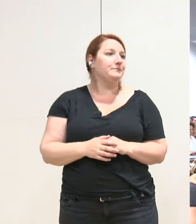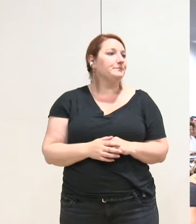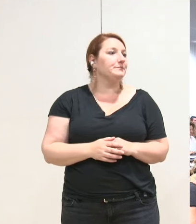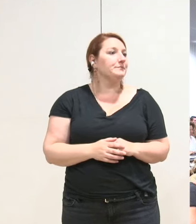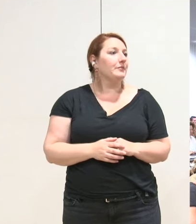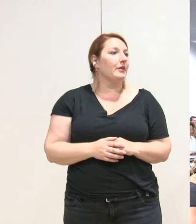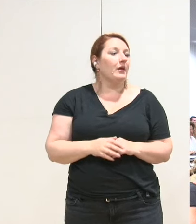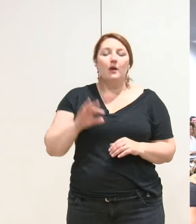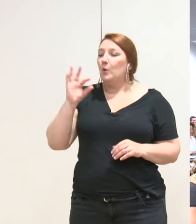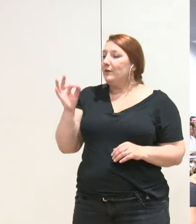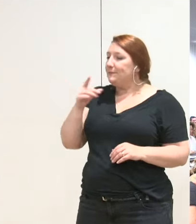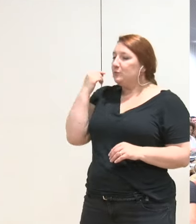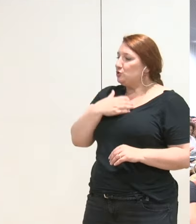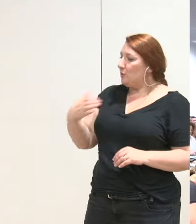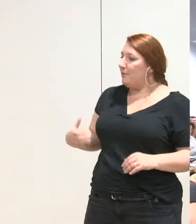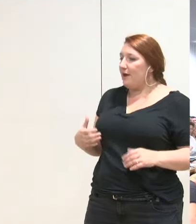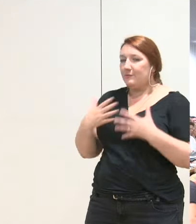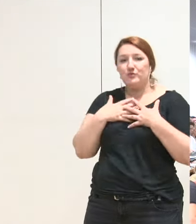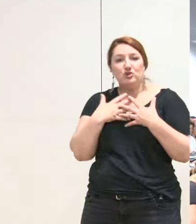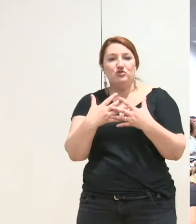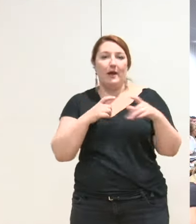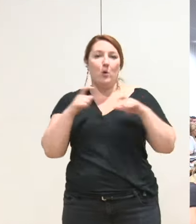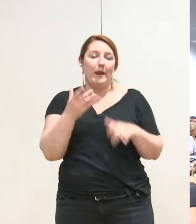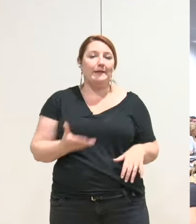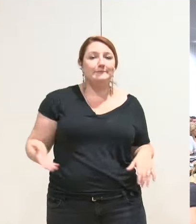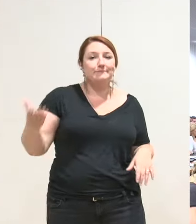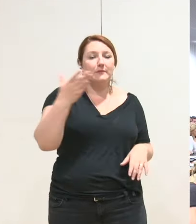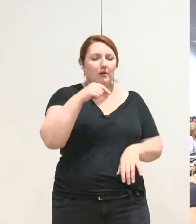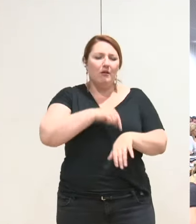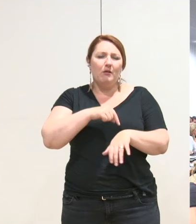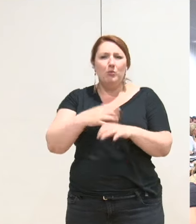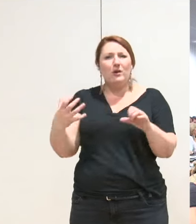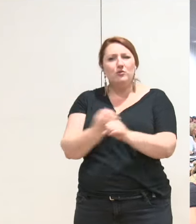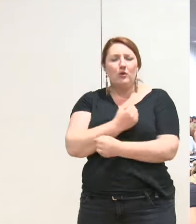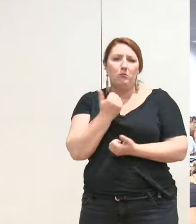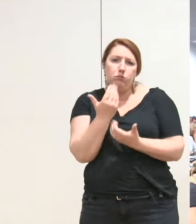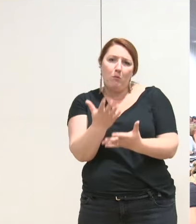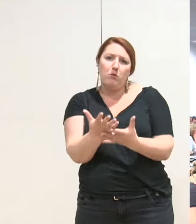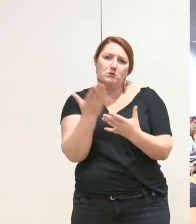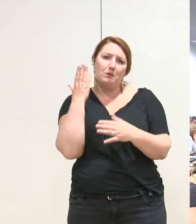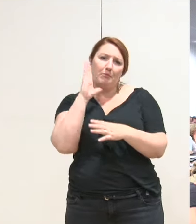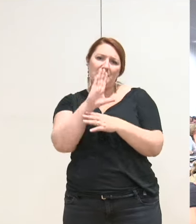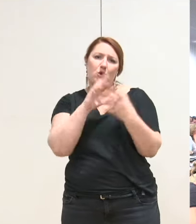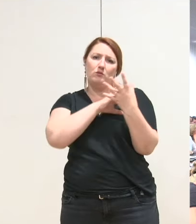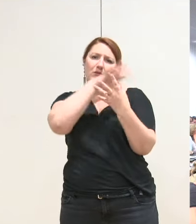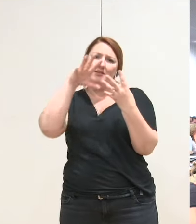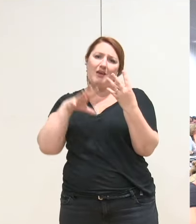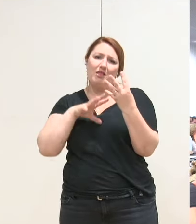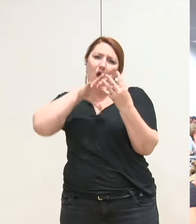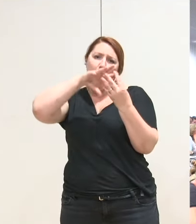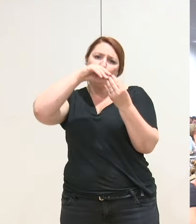oui monsieur le Maire chers collègues pour essayer de gagner un peu de temps je vous propose de les présenter ensemble et même de